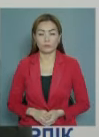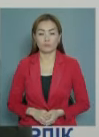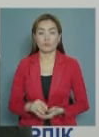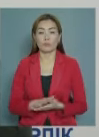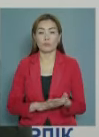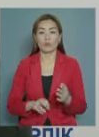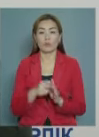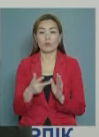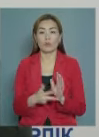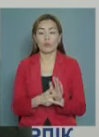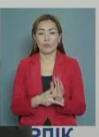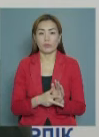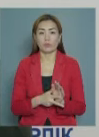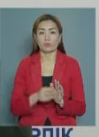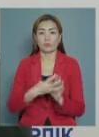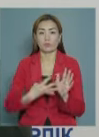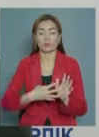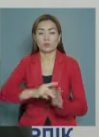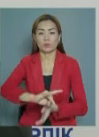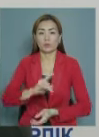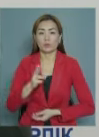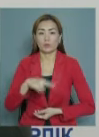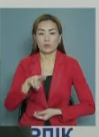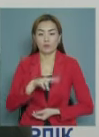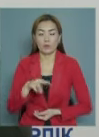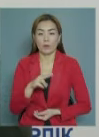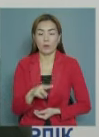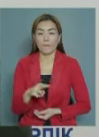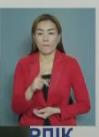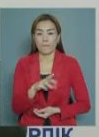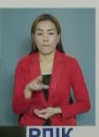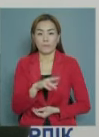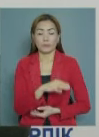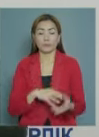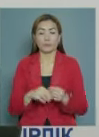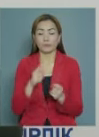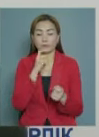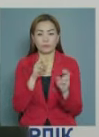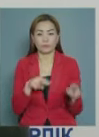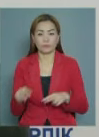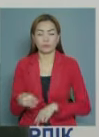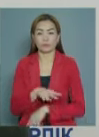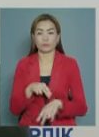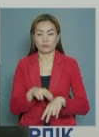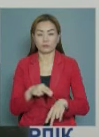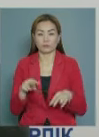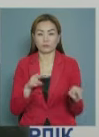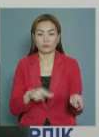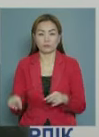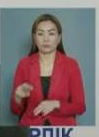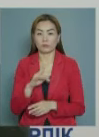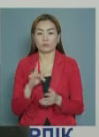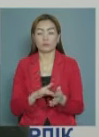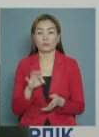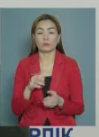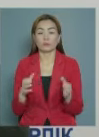Енді 18-19 қаңтар аралығында діни мейрам кезінде облыс тұрғындарының қауіпсіздігін қамтамасыз ету үшін Атырау